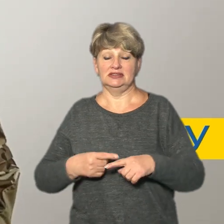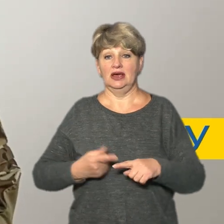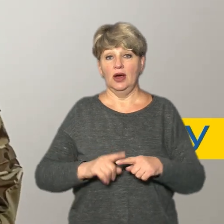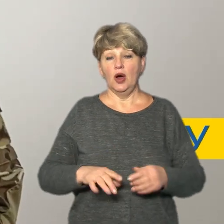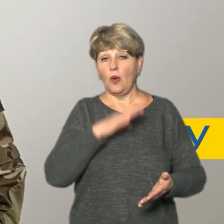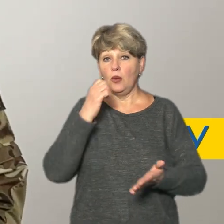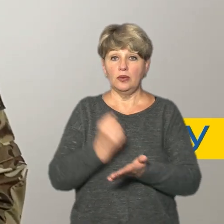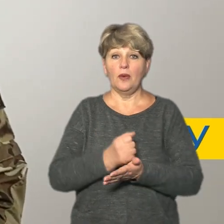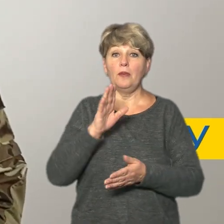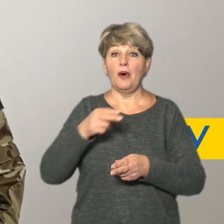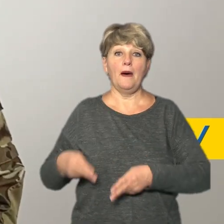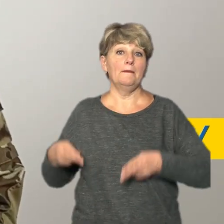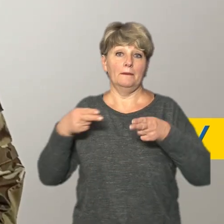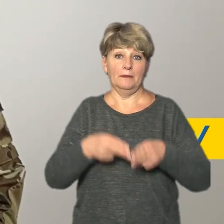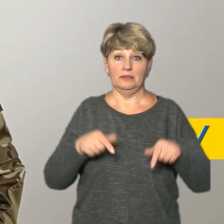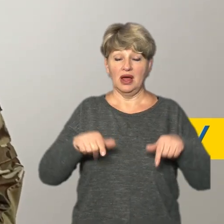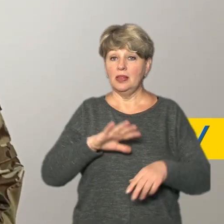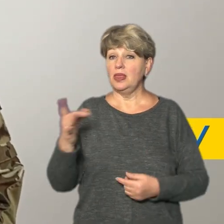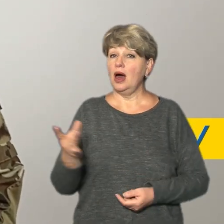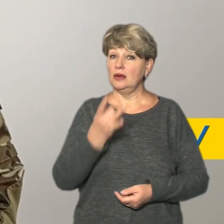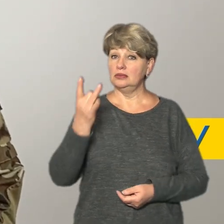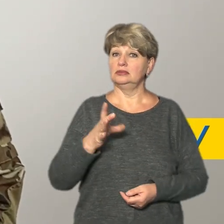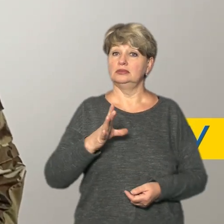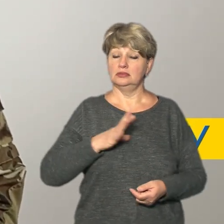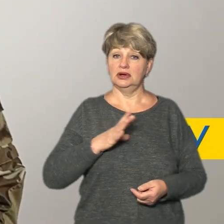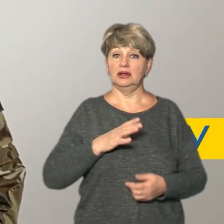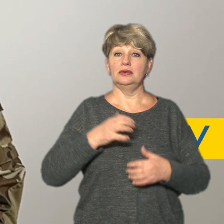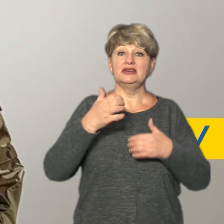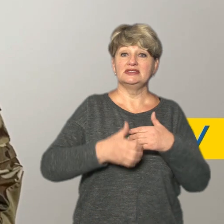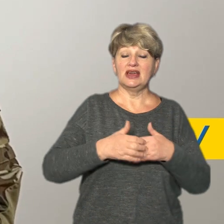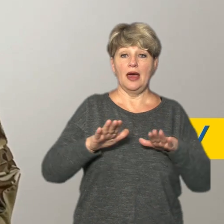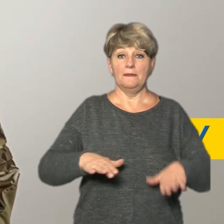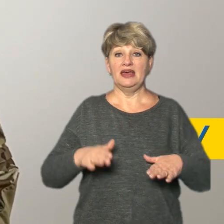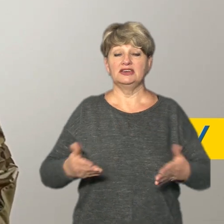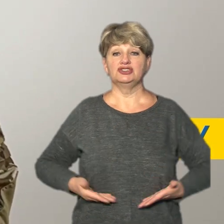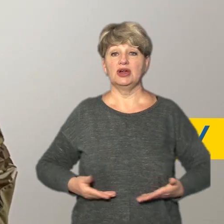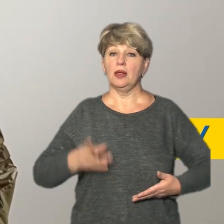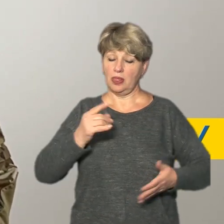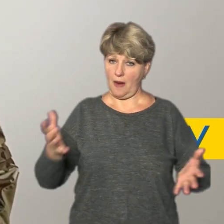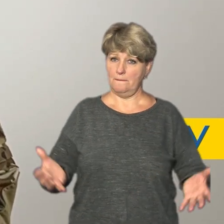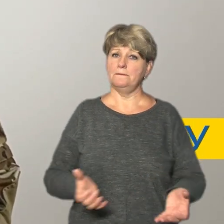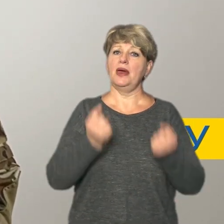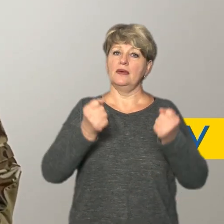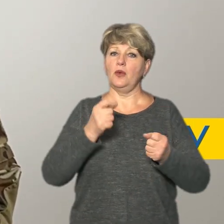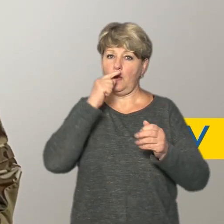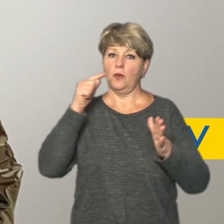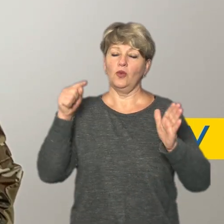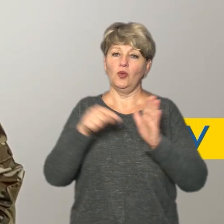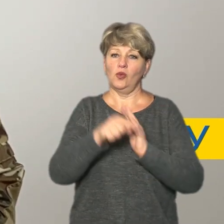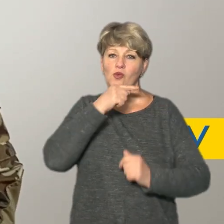після переїзду він неодноразово висловлювався серед місцевих жителів на підтримку повномасштабного вторгнення РФ